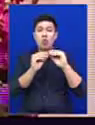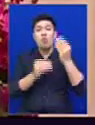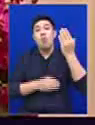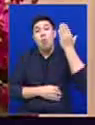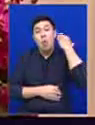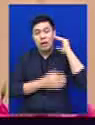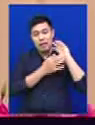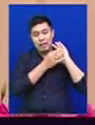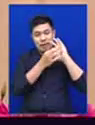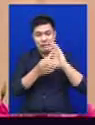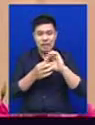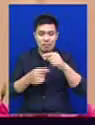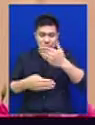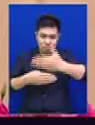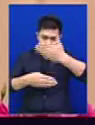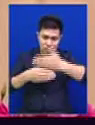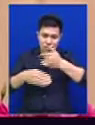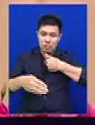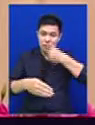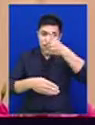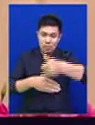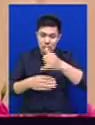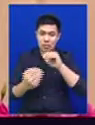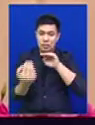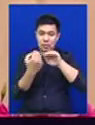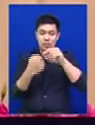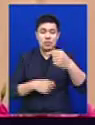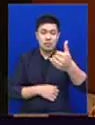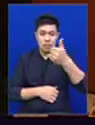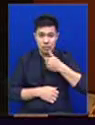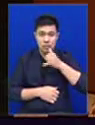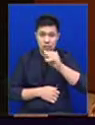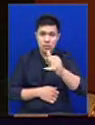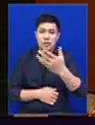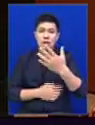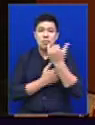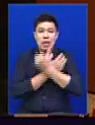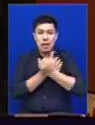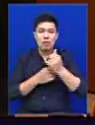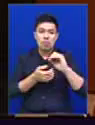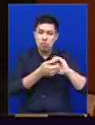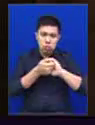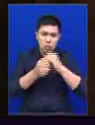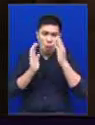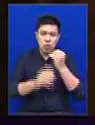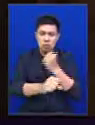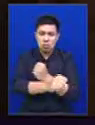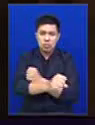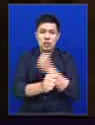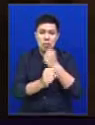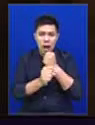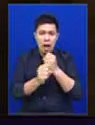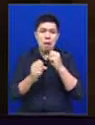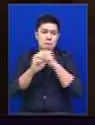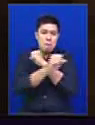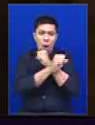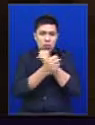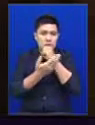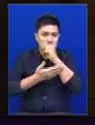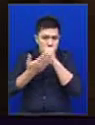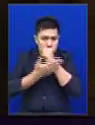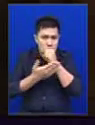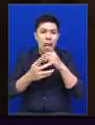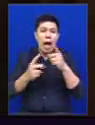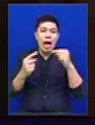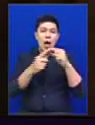าไม่ว่าจะเป็นจุดผ่านแดนและการสัญจรข้ามแดนความร่วมมือทางด้านแรงงานการป้องกันและปราบตามยาเสพติดความร่วมมือด้าน